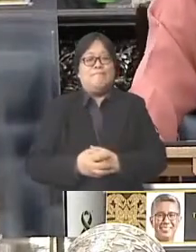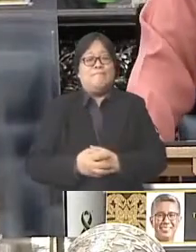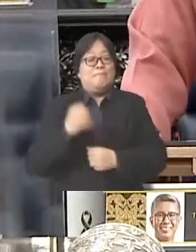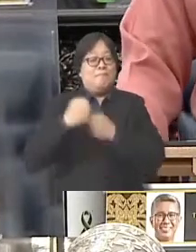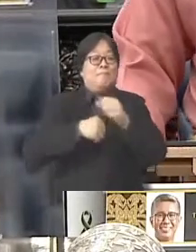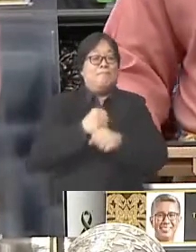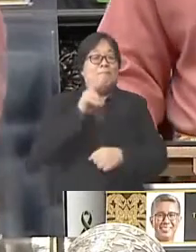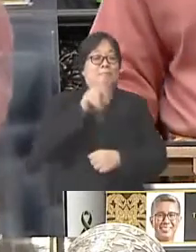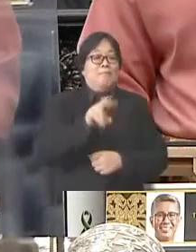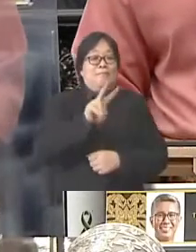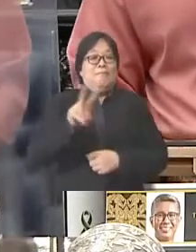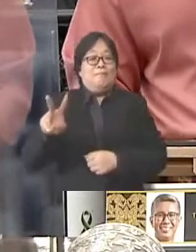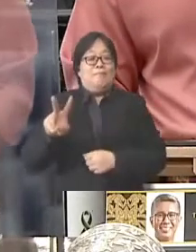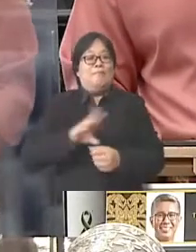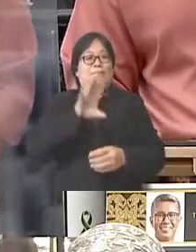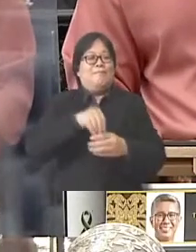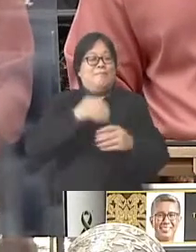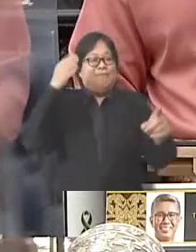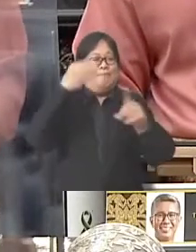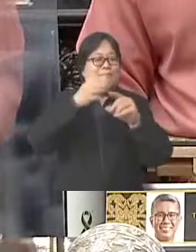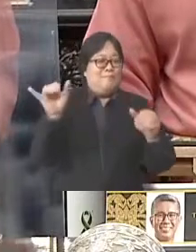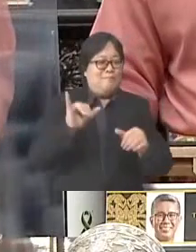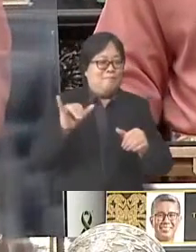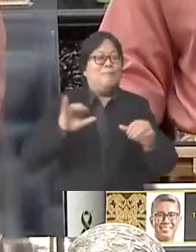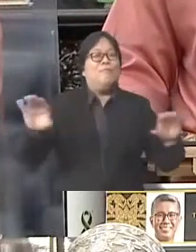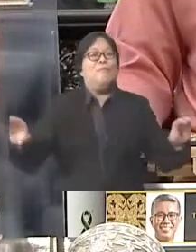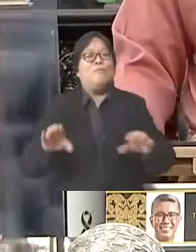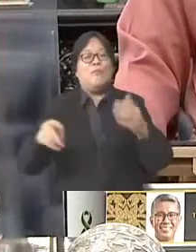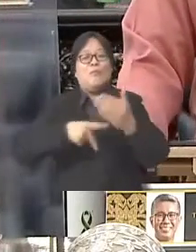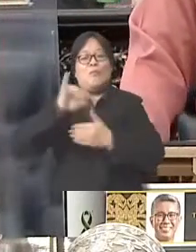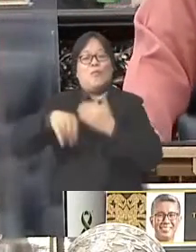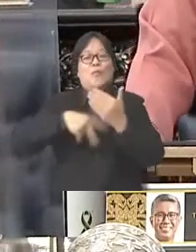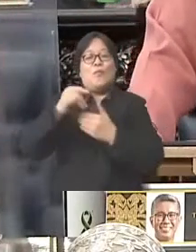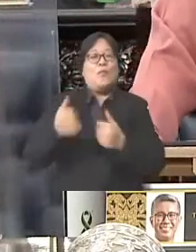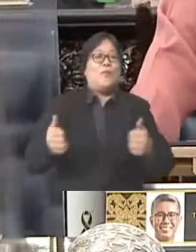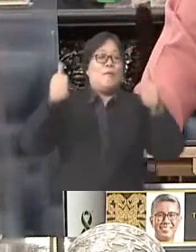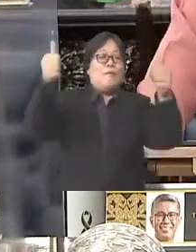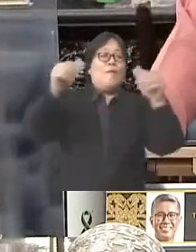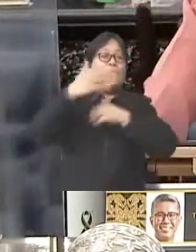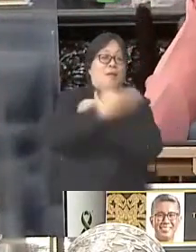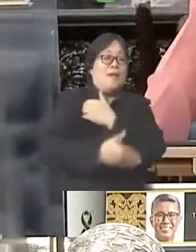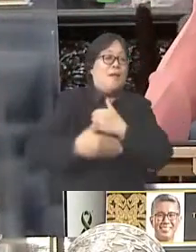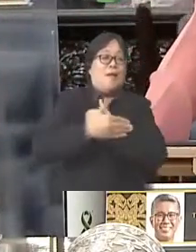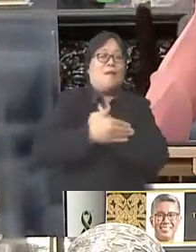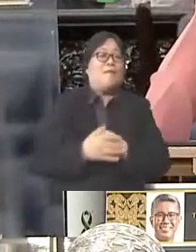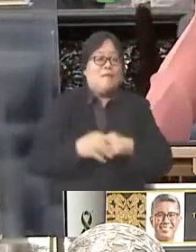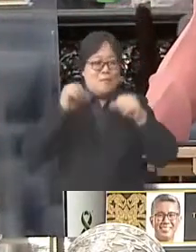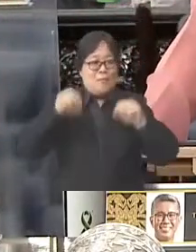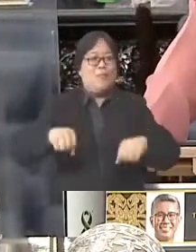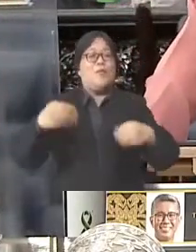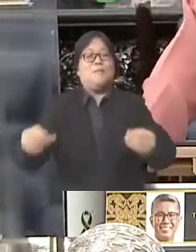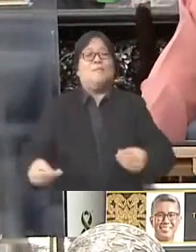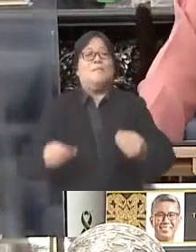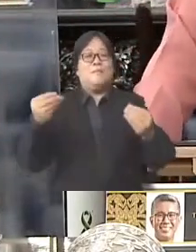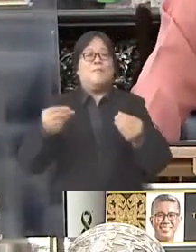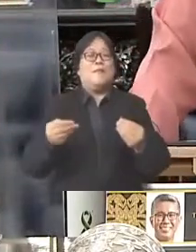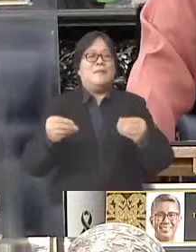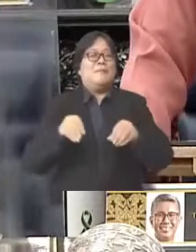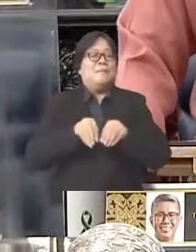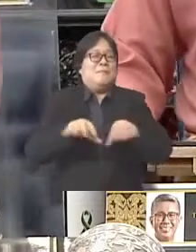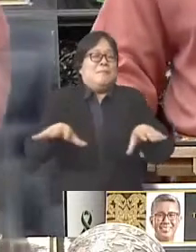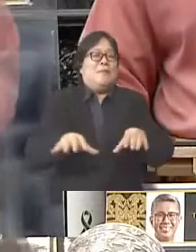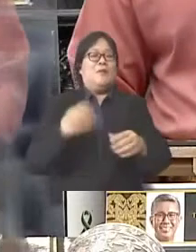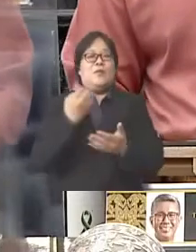Tahun 2022 akan turut menumbuhkan kepada usaha melaksanakan project-project utama negara yang berupaya memberi limpahan